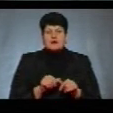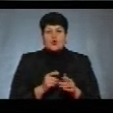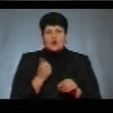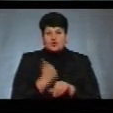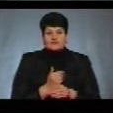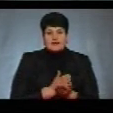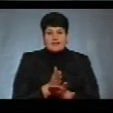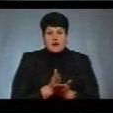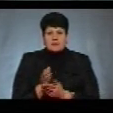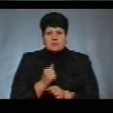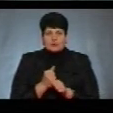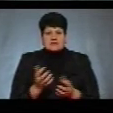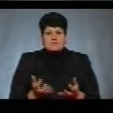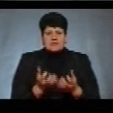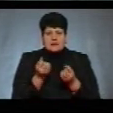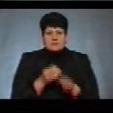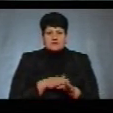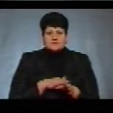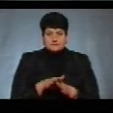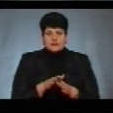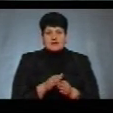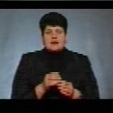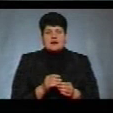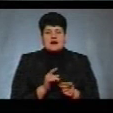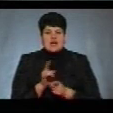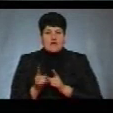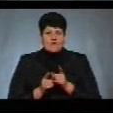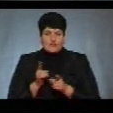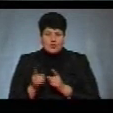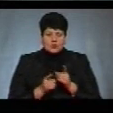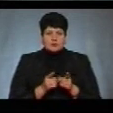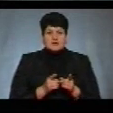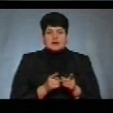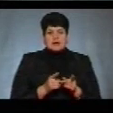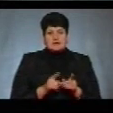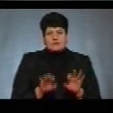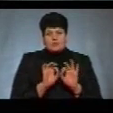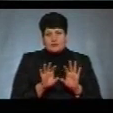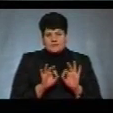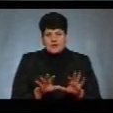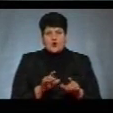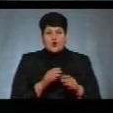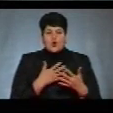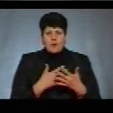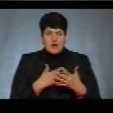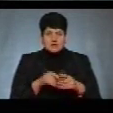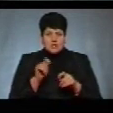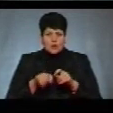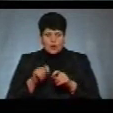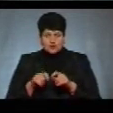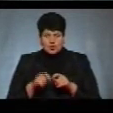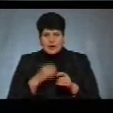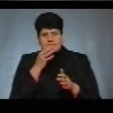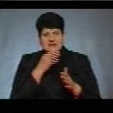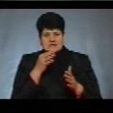громадської організації – це підтримка реалізації реформ через повний цикл вироблення публічної політики, громадський контроль прозорості, підзвітності